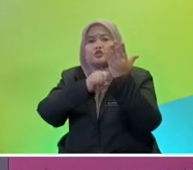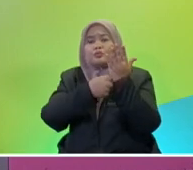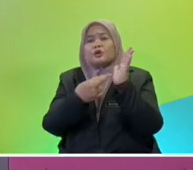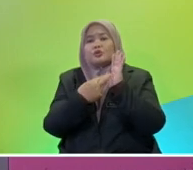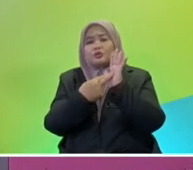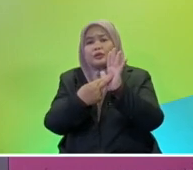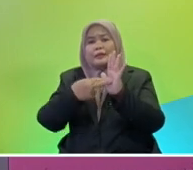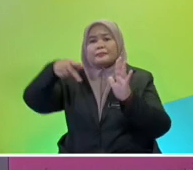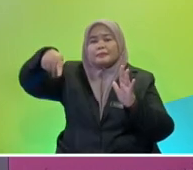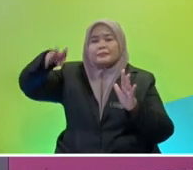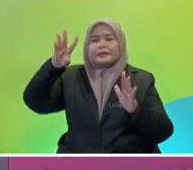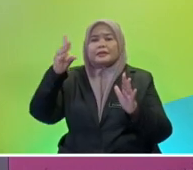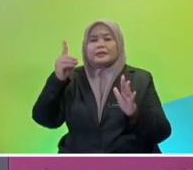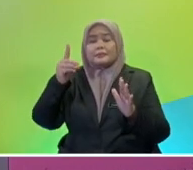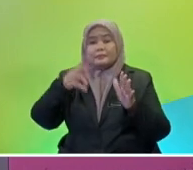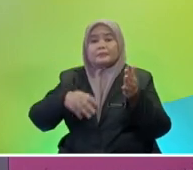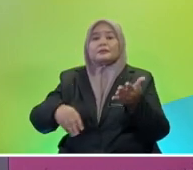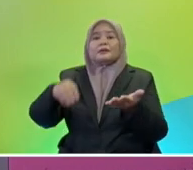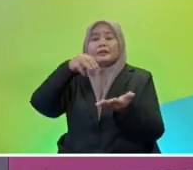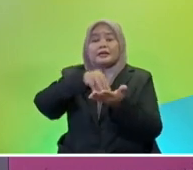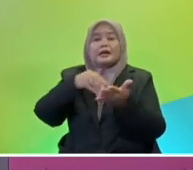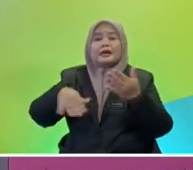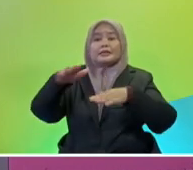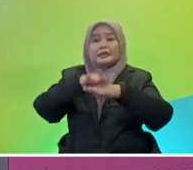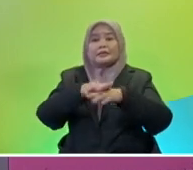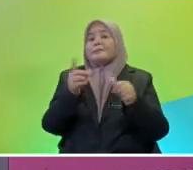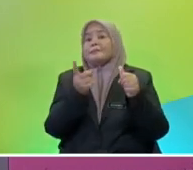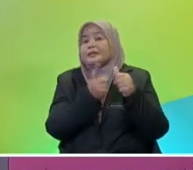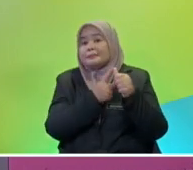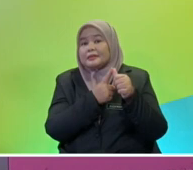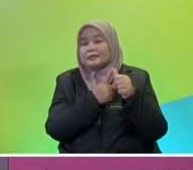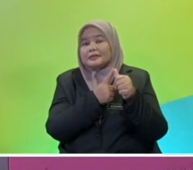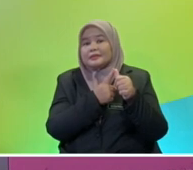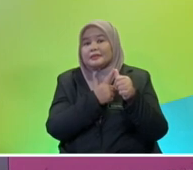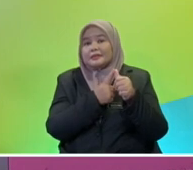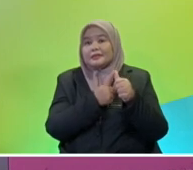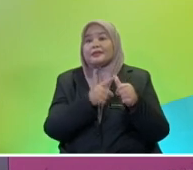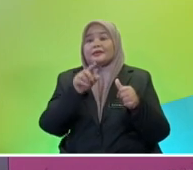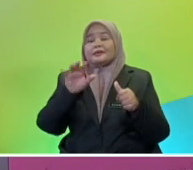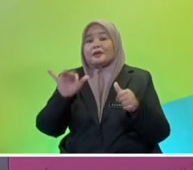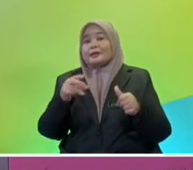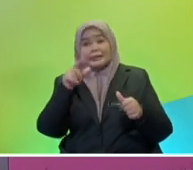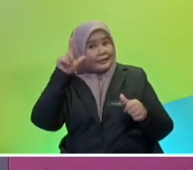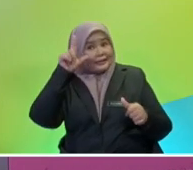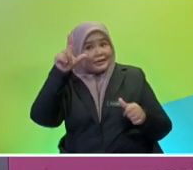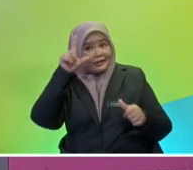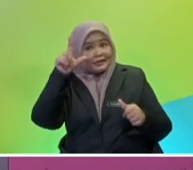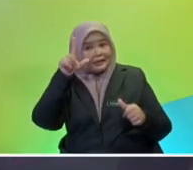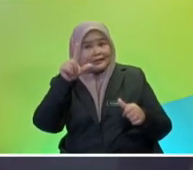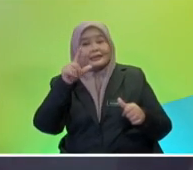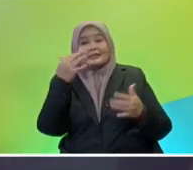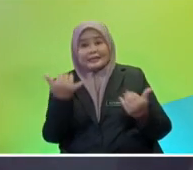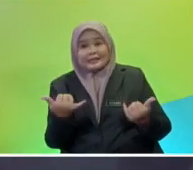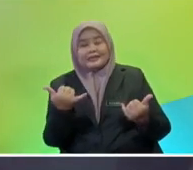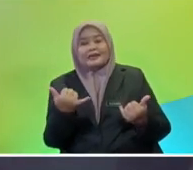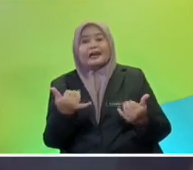PBB pendidikan Islam Menengah Atas ini yang pertama dan seperti dihadapan Aiman